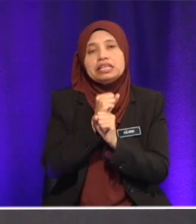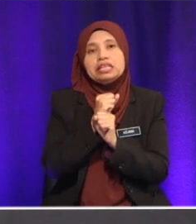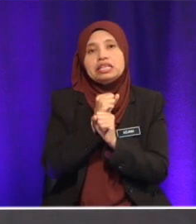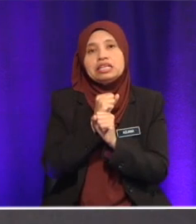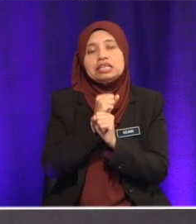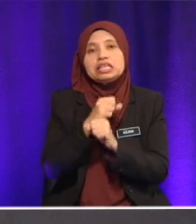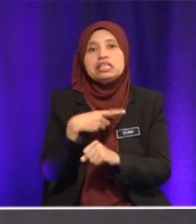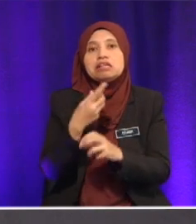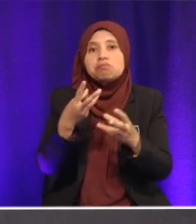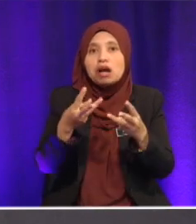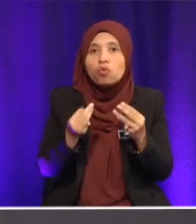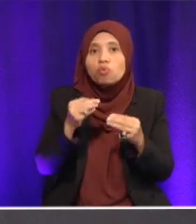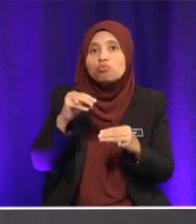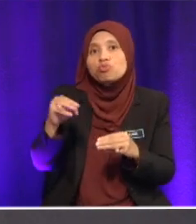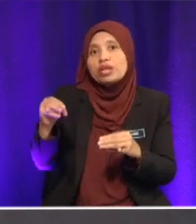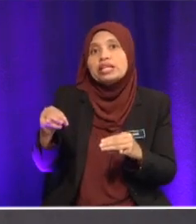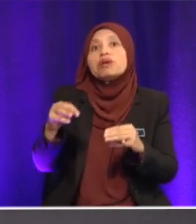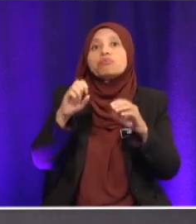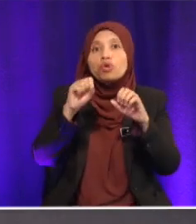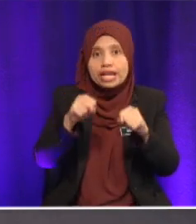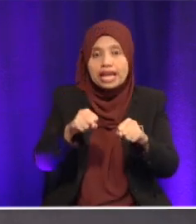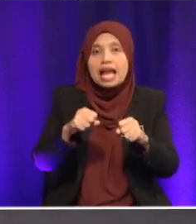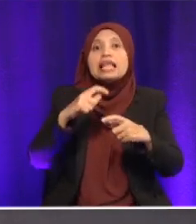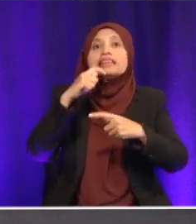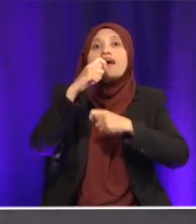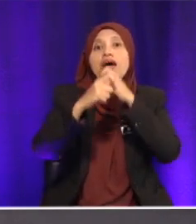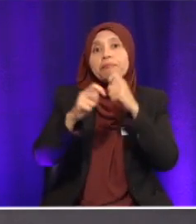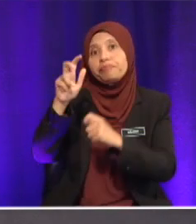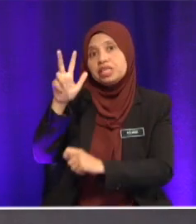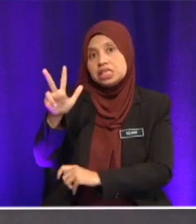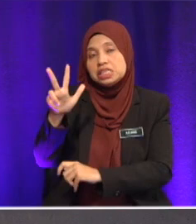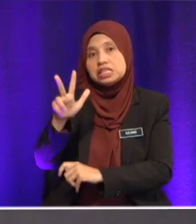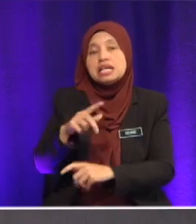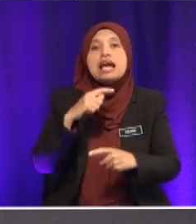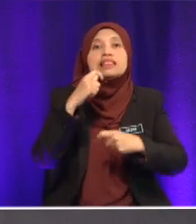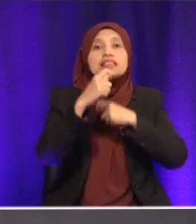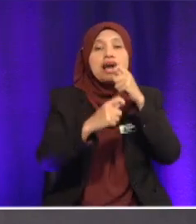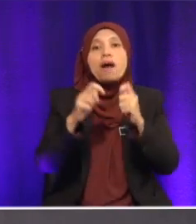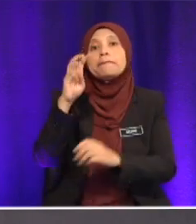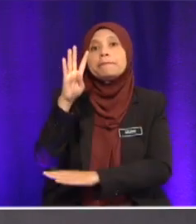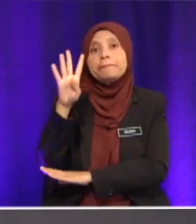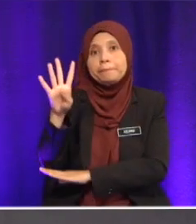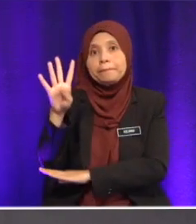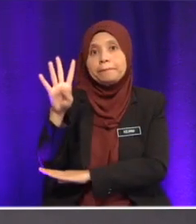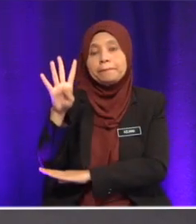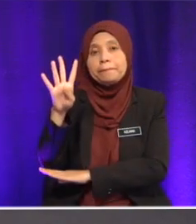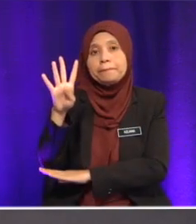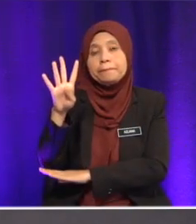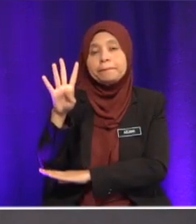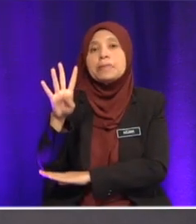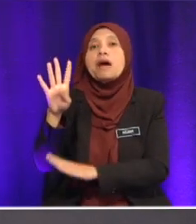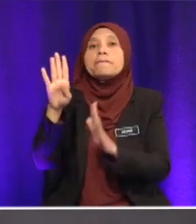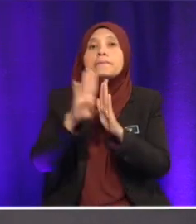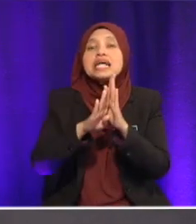lakukan pada tahun persekolahannya dan kalau kita lihat kepada TV 4 ya cara